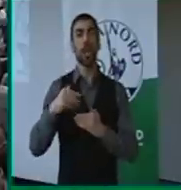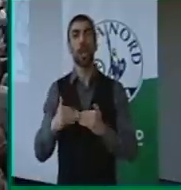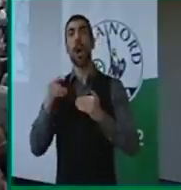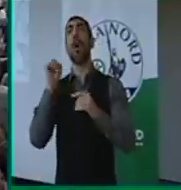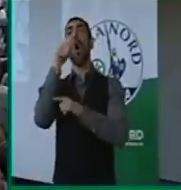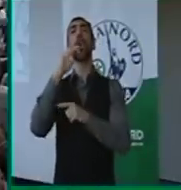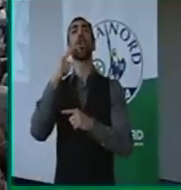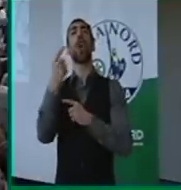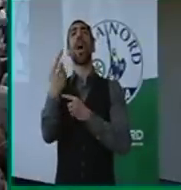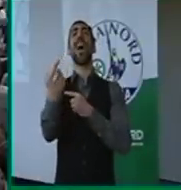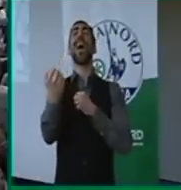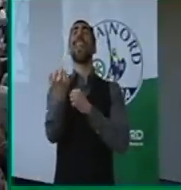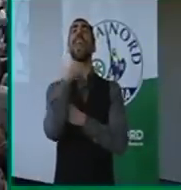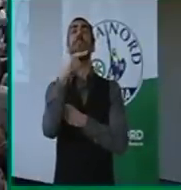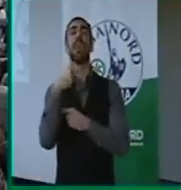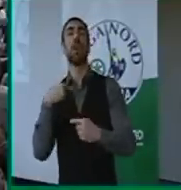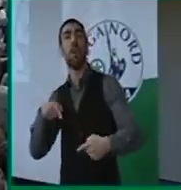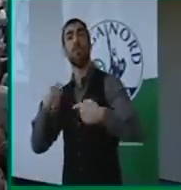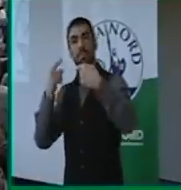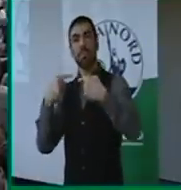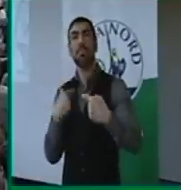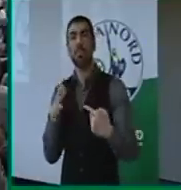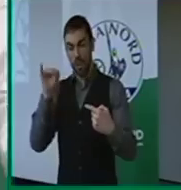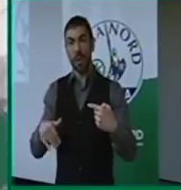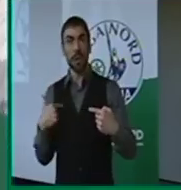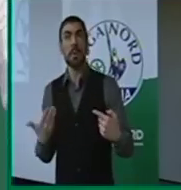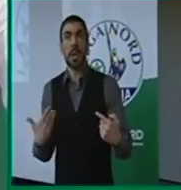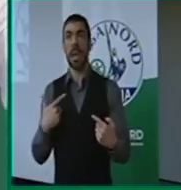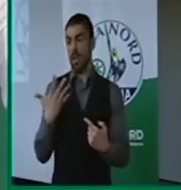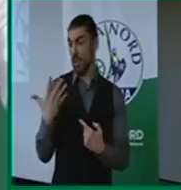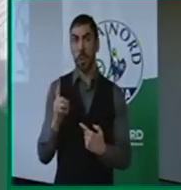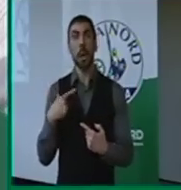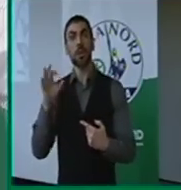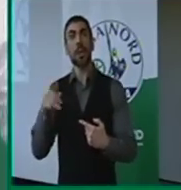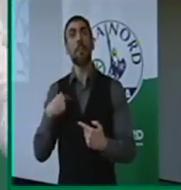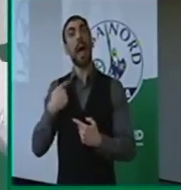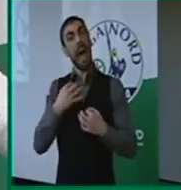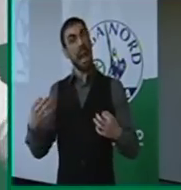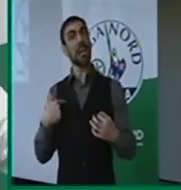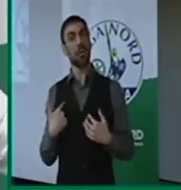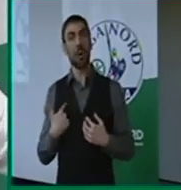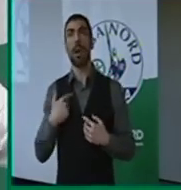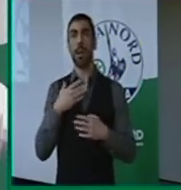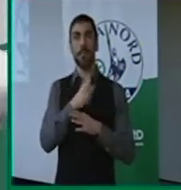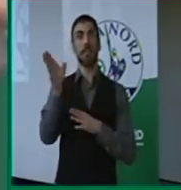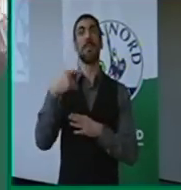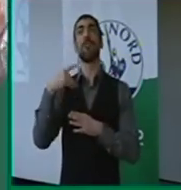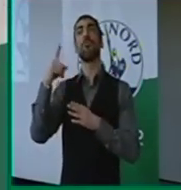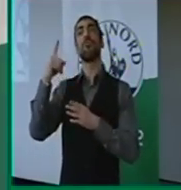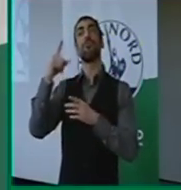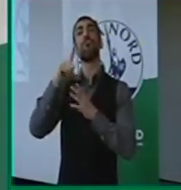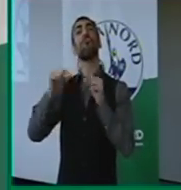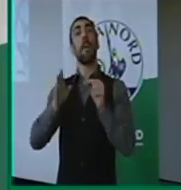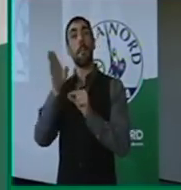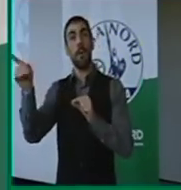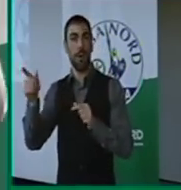nemico invece di arretrare giochiamocela siamo in 50.000 non siamo in C abbiamo ragione sono andati verso il Giappone e gli hanno fatto un